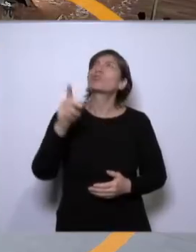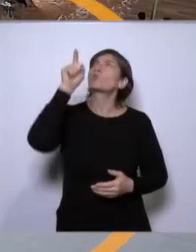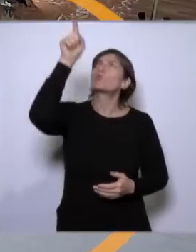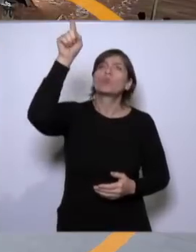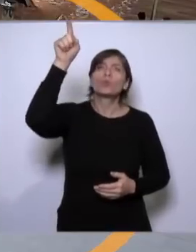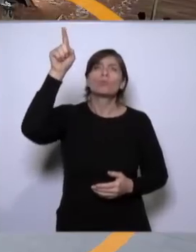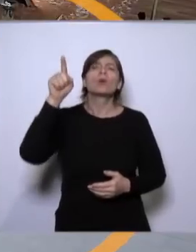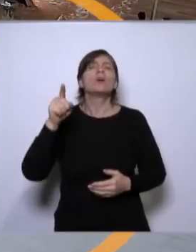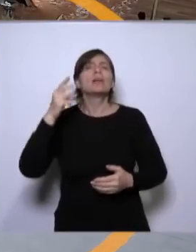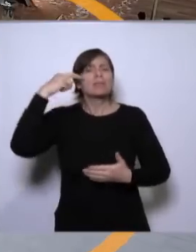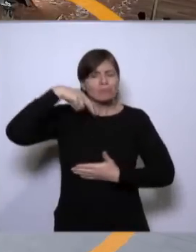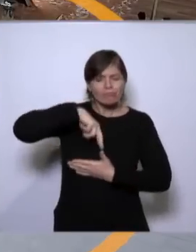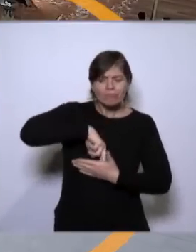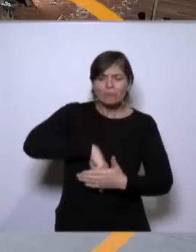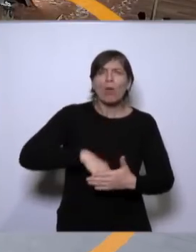받으소서.